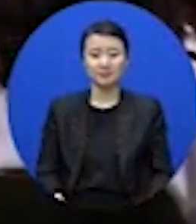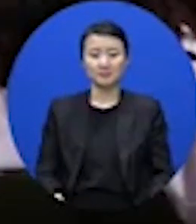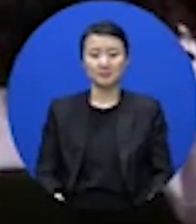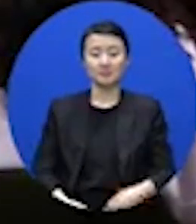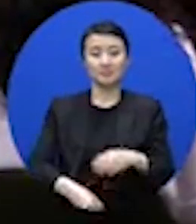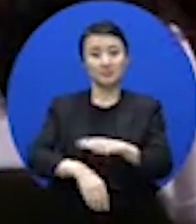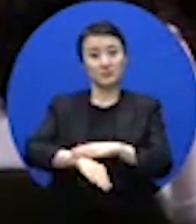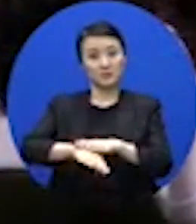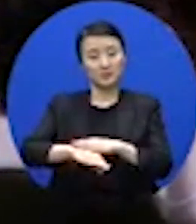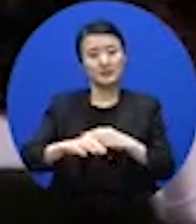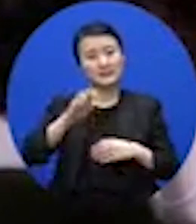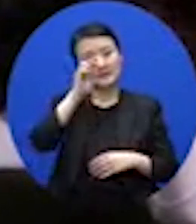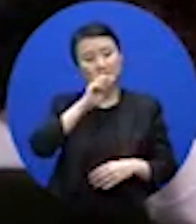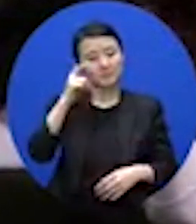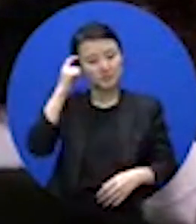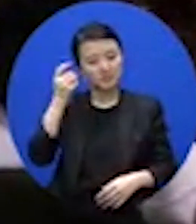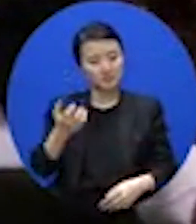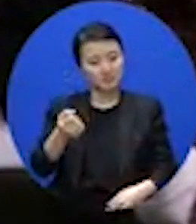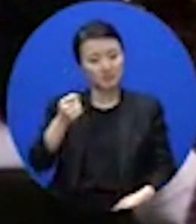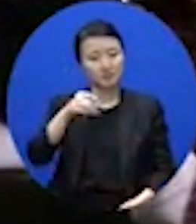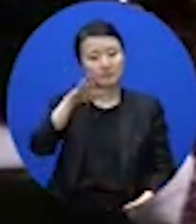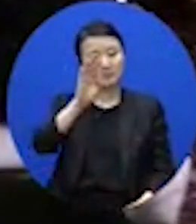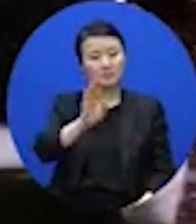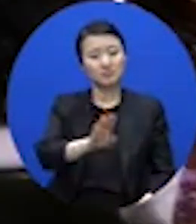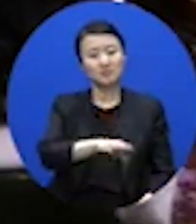손이 음악이라고 생각 한번.